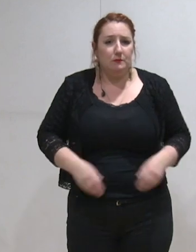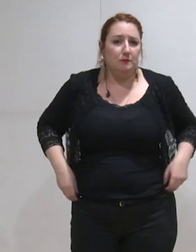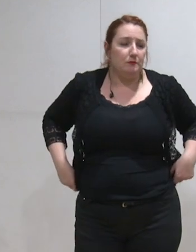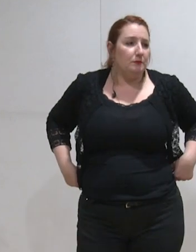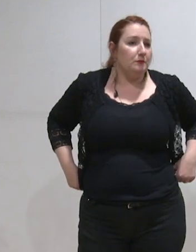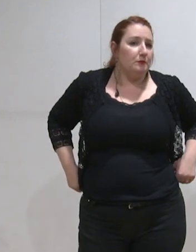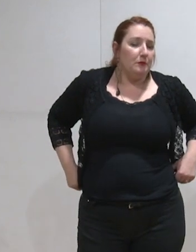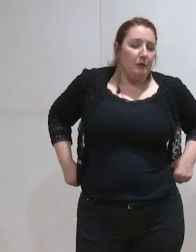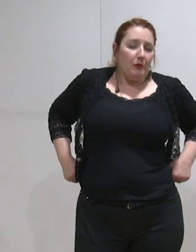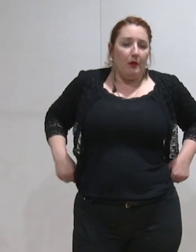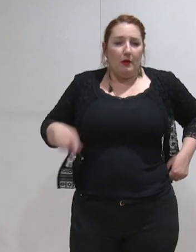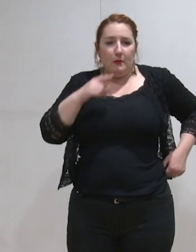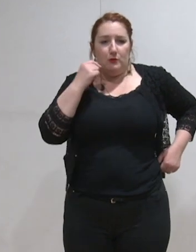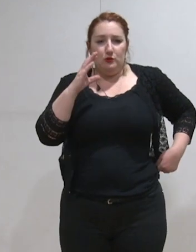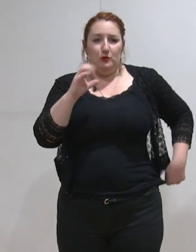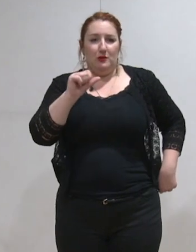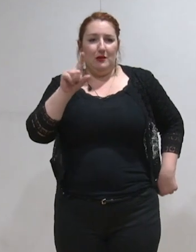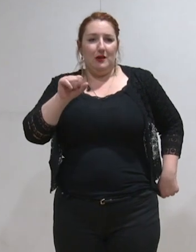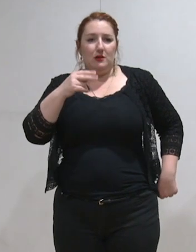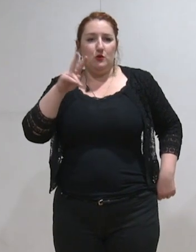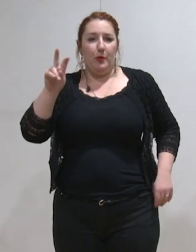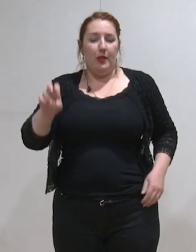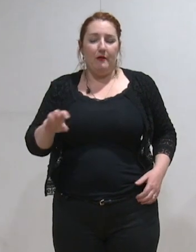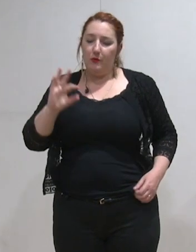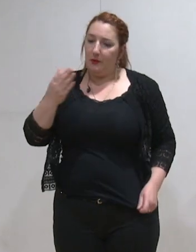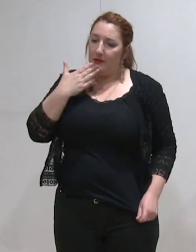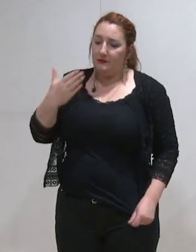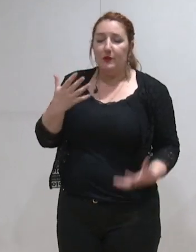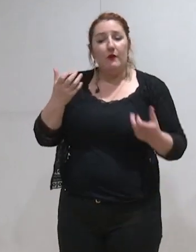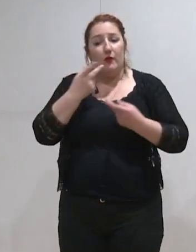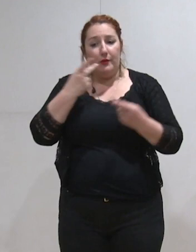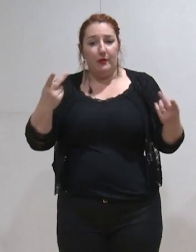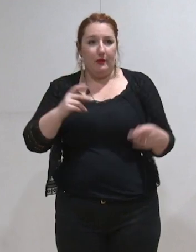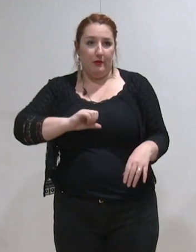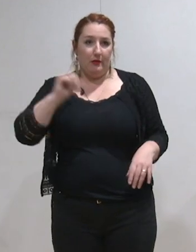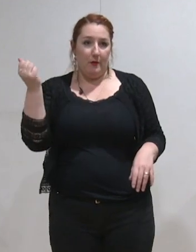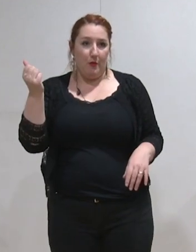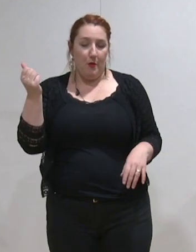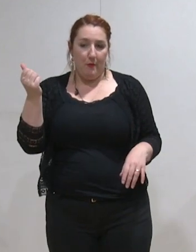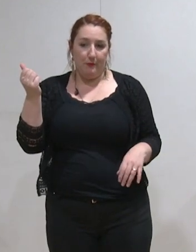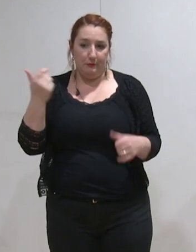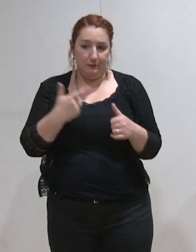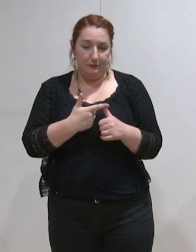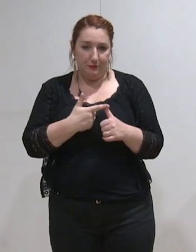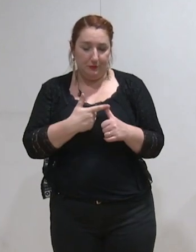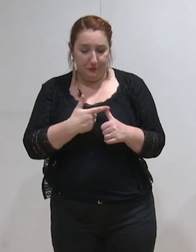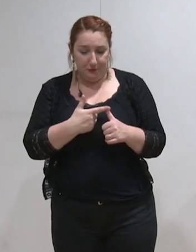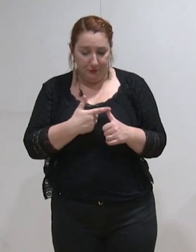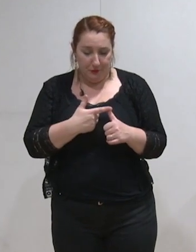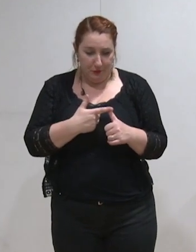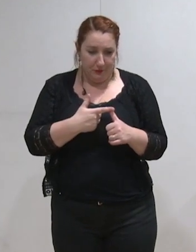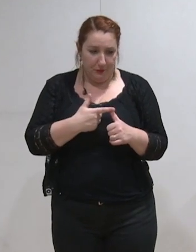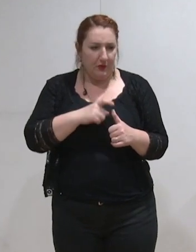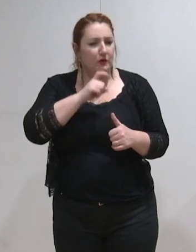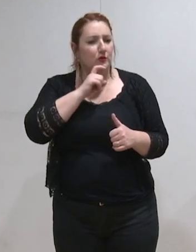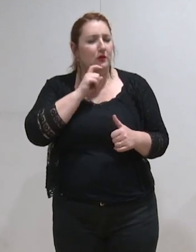oui merci mais moi je voudrais dire d'abord que euh j'ai entendu